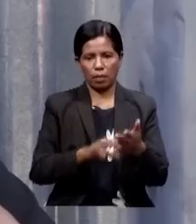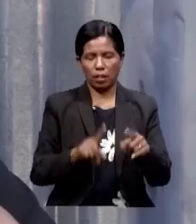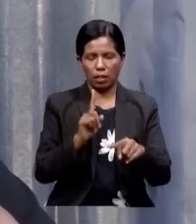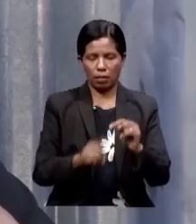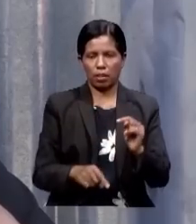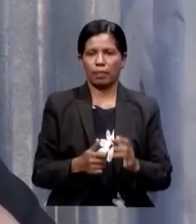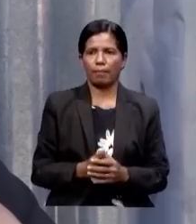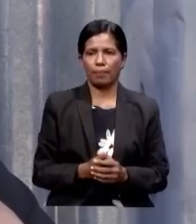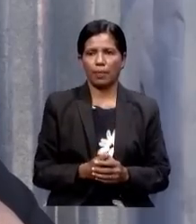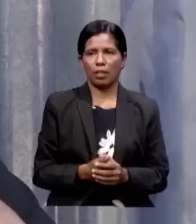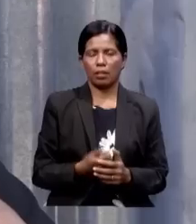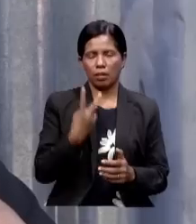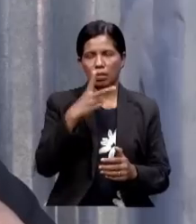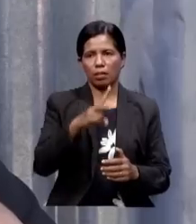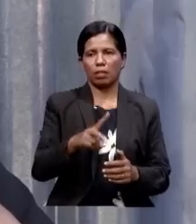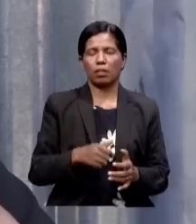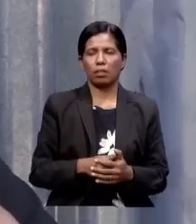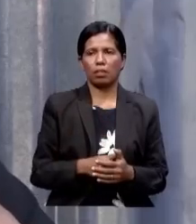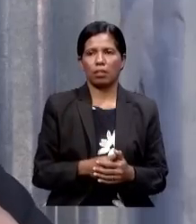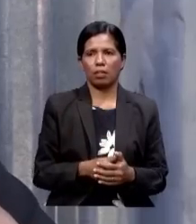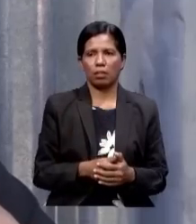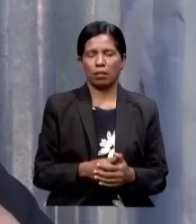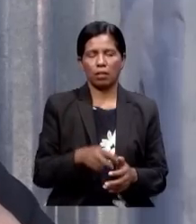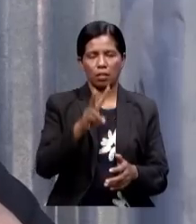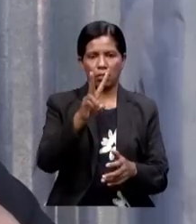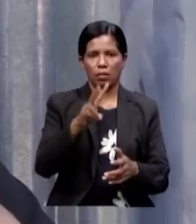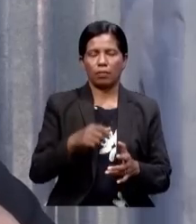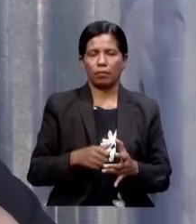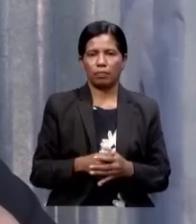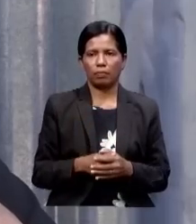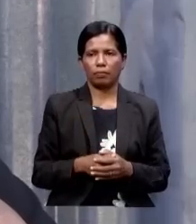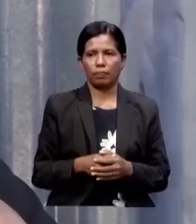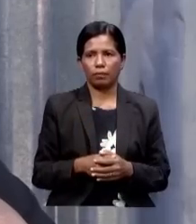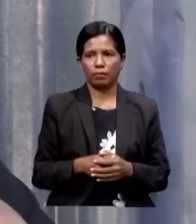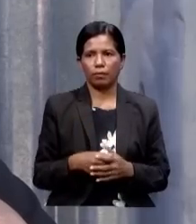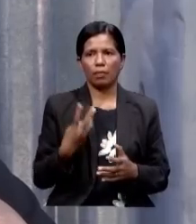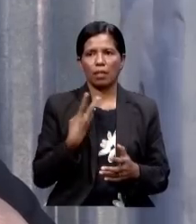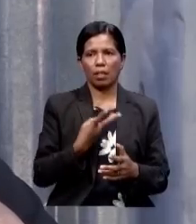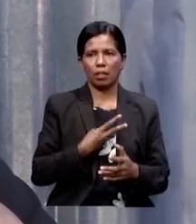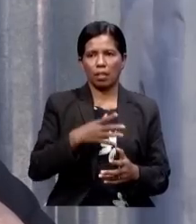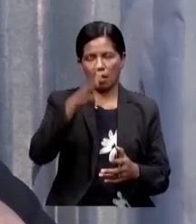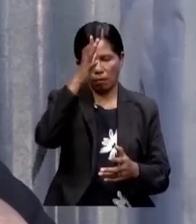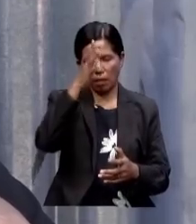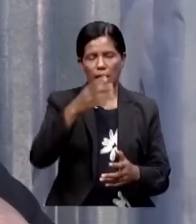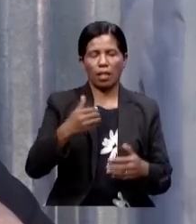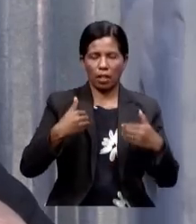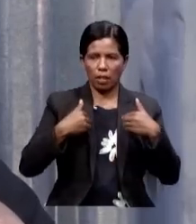Sira tekedet sira elar sira ne, kora. Asa sinan rua. Ita naman iya, ita han.